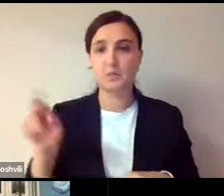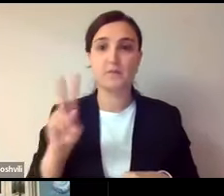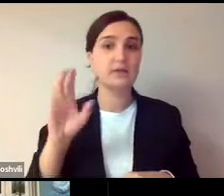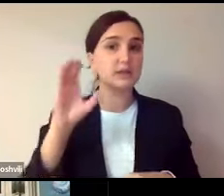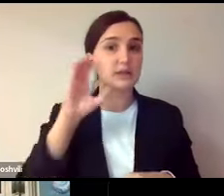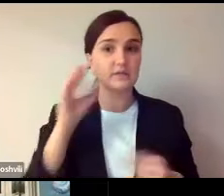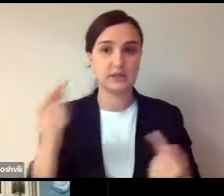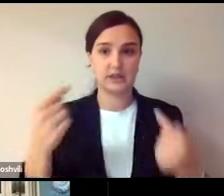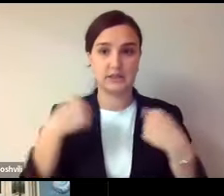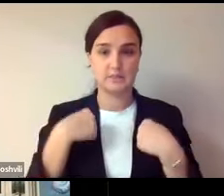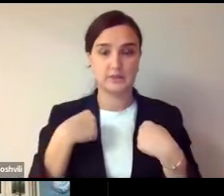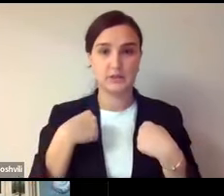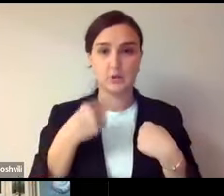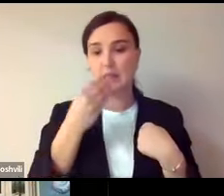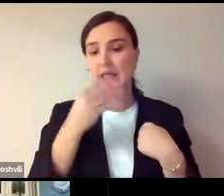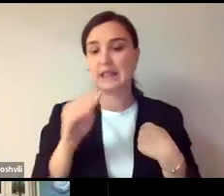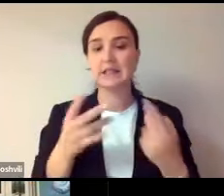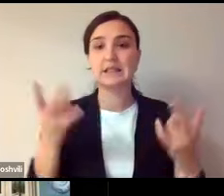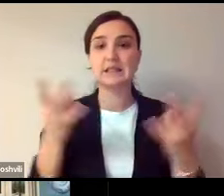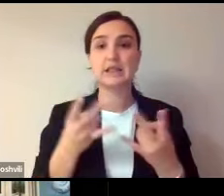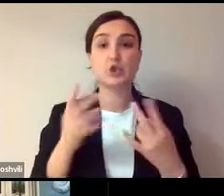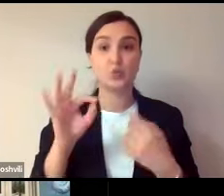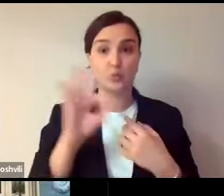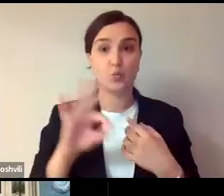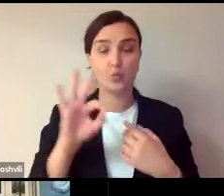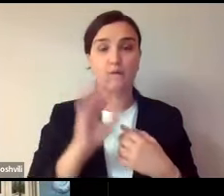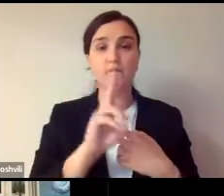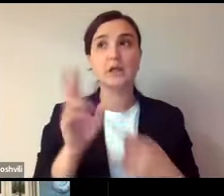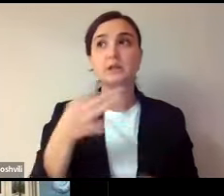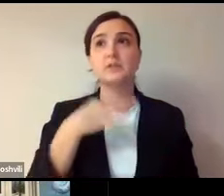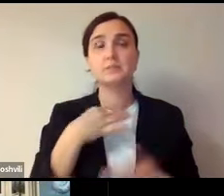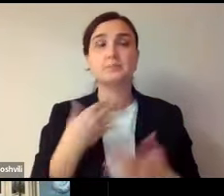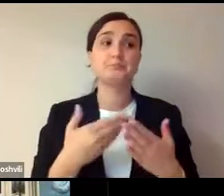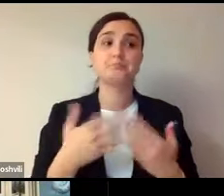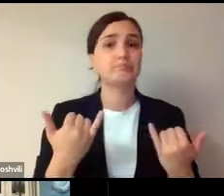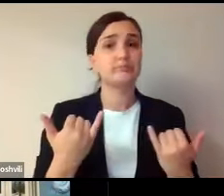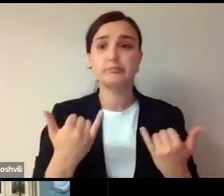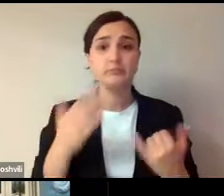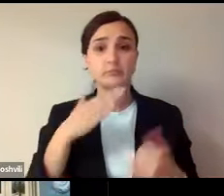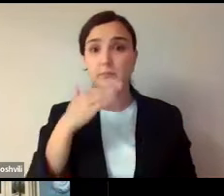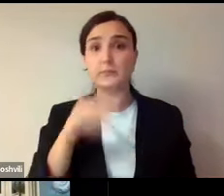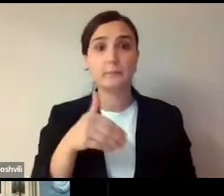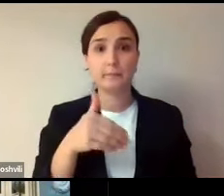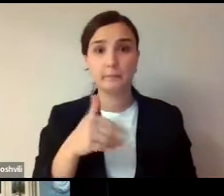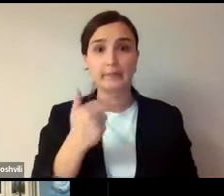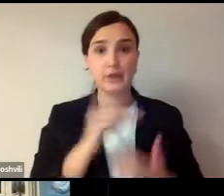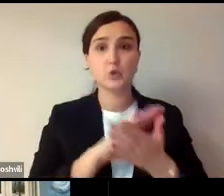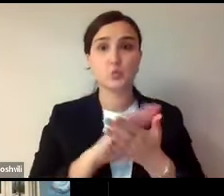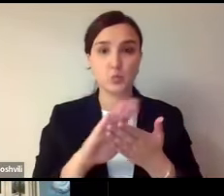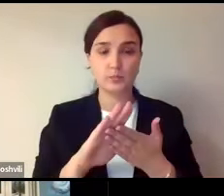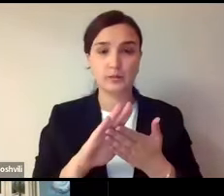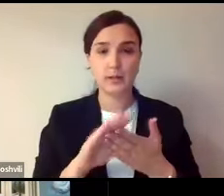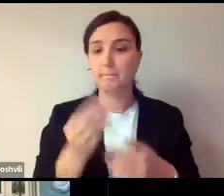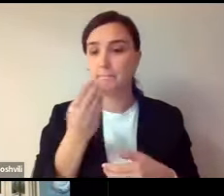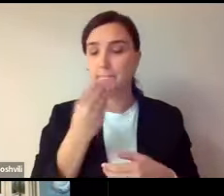ვისაც ეს საჭიროება განსაკუთრებით, რომ ვიღაცამ გვითხრას, რომ აი დღეს არა გაქვს წყალი სუფთა, მირთვი,